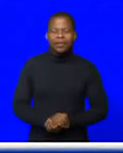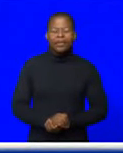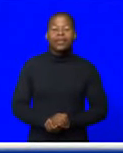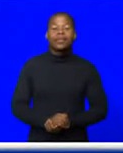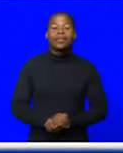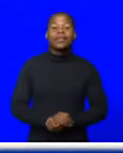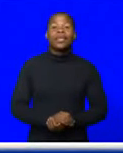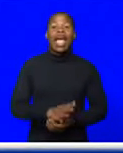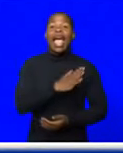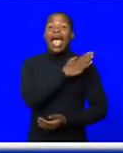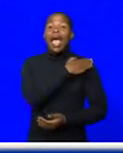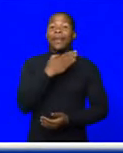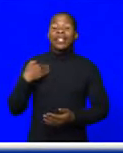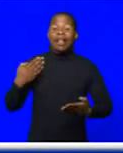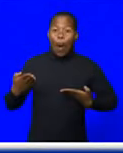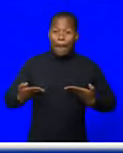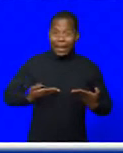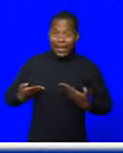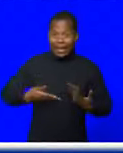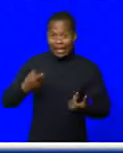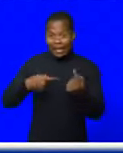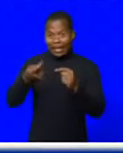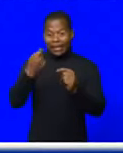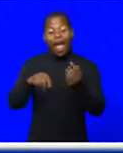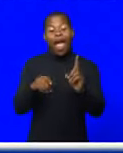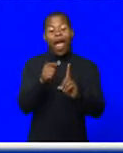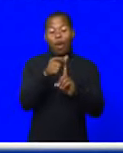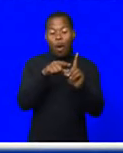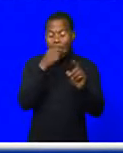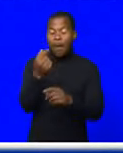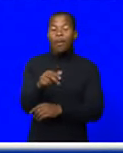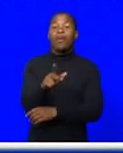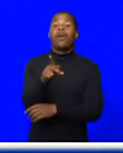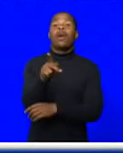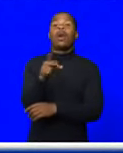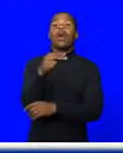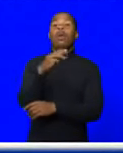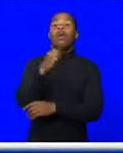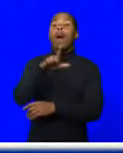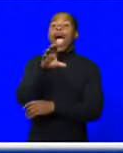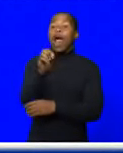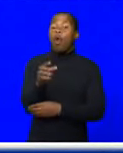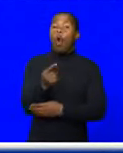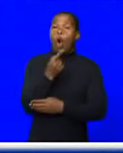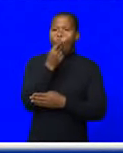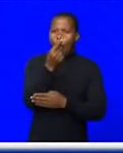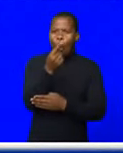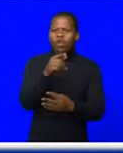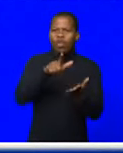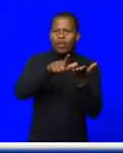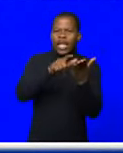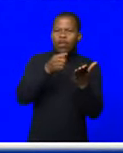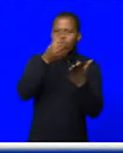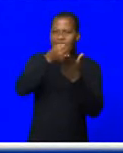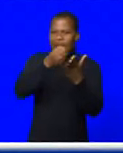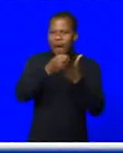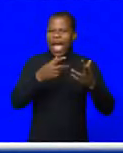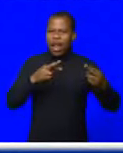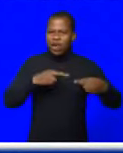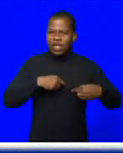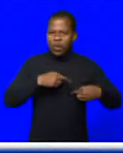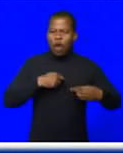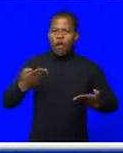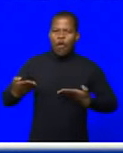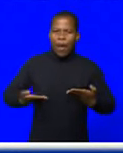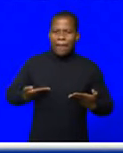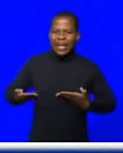Indvuna yelitiko letemabhizinisi kanye nekuthengiselana mancobo akhumalo ethi umthetho losakhankanya wekuthola timvumo tokwenta emabhizinisi utakwenta kube malula